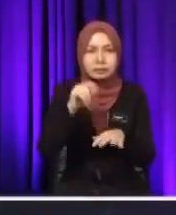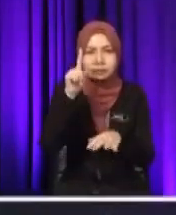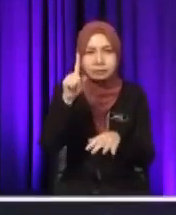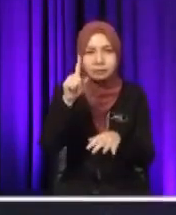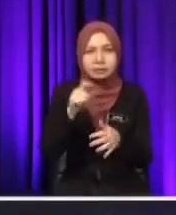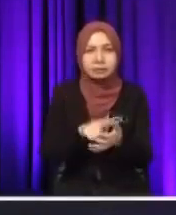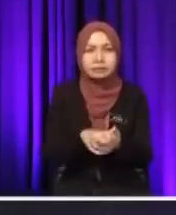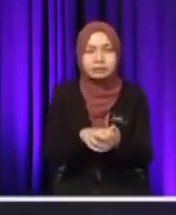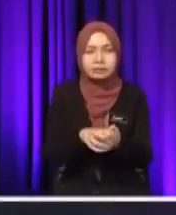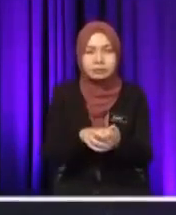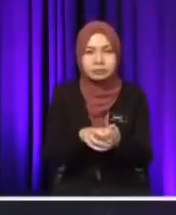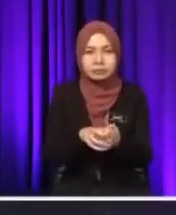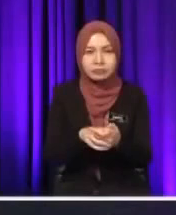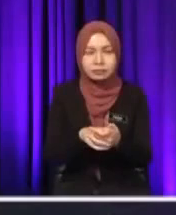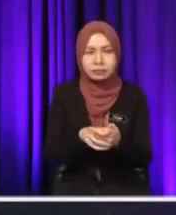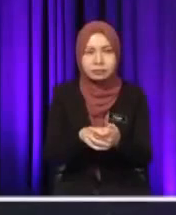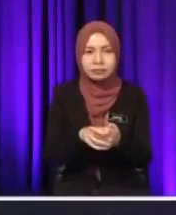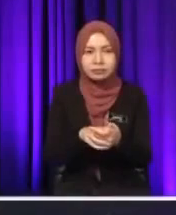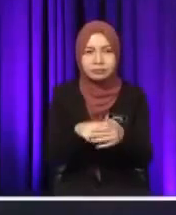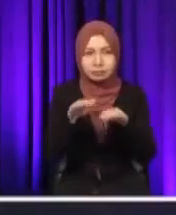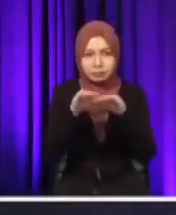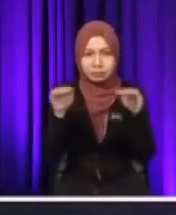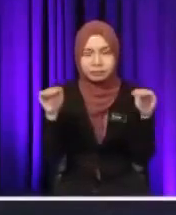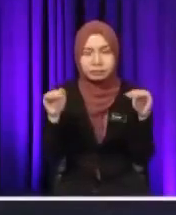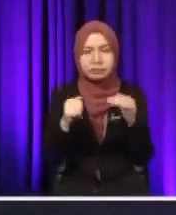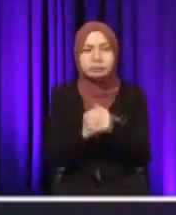Okey, satu lapisan yang pertama yang tadi kita guna yang